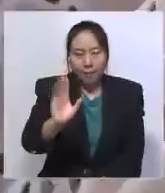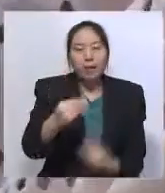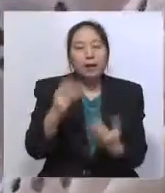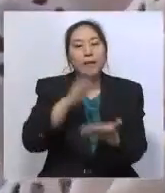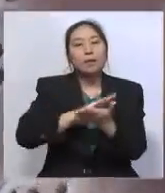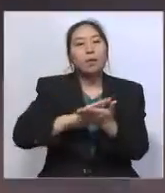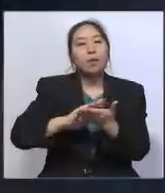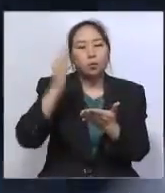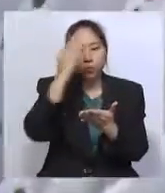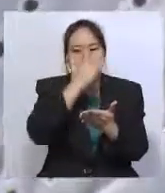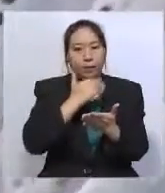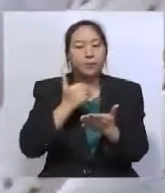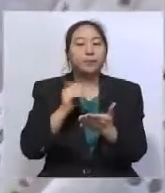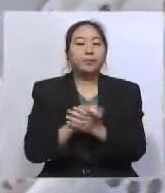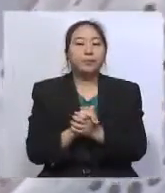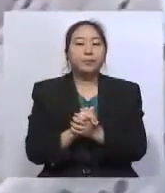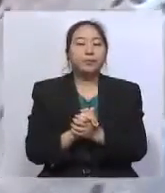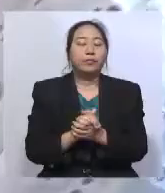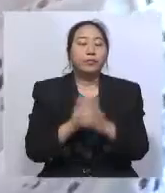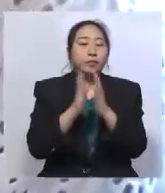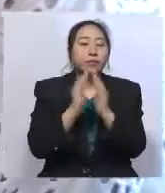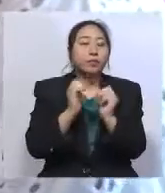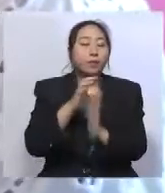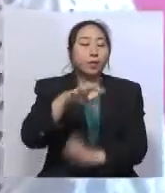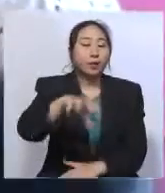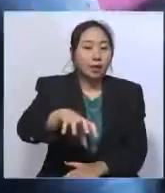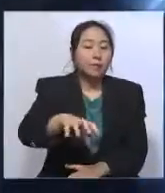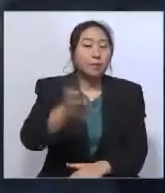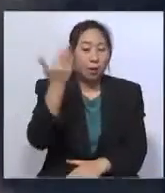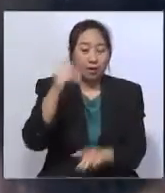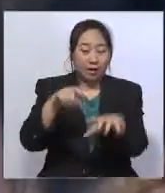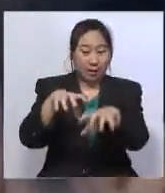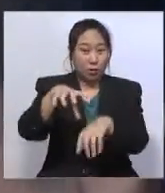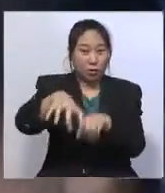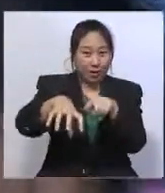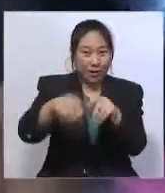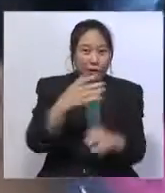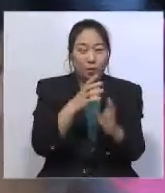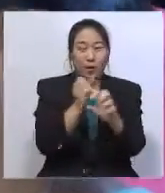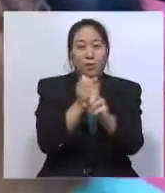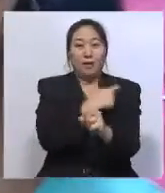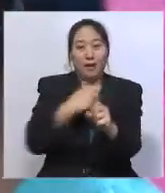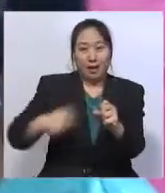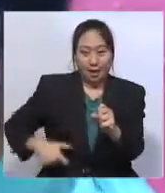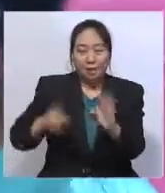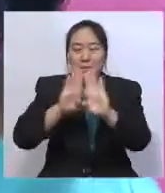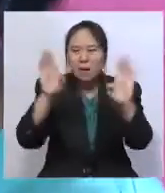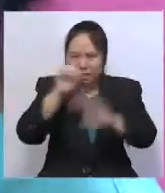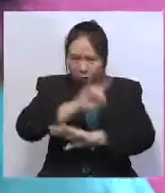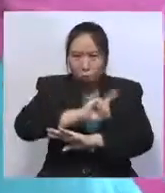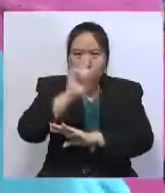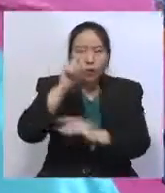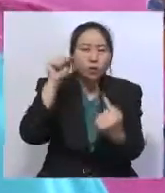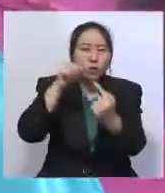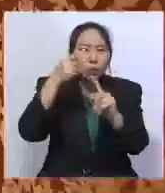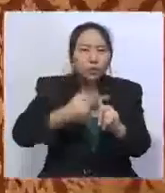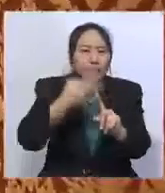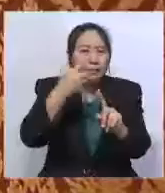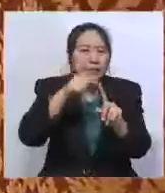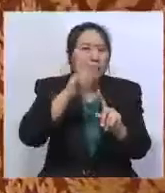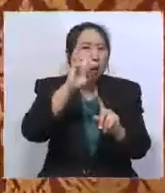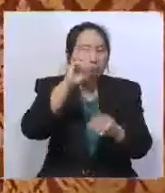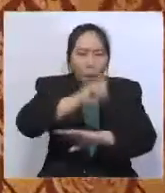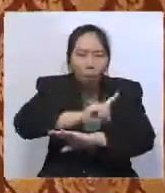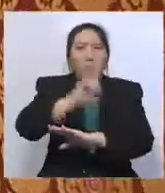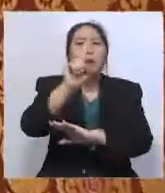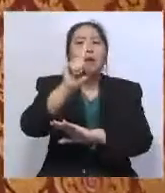ามด้วยสำหรับปราสาทพระเทพบิดรเดิมจะเปิดเพียงวันเดียวเท่านั้นนะคะก็คือในวันจักรีซึ่งตรงกับวันที่6เมษาย